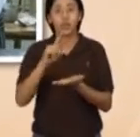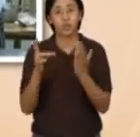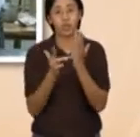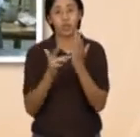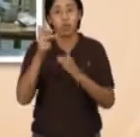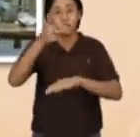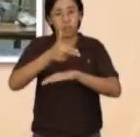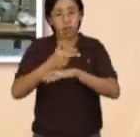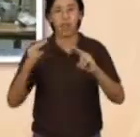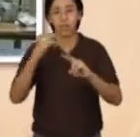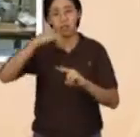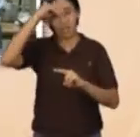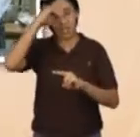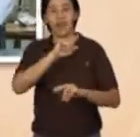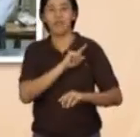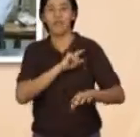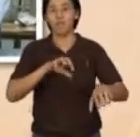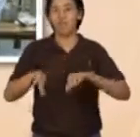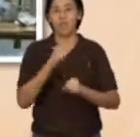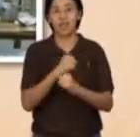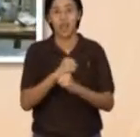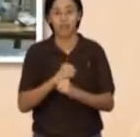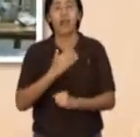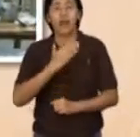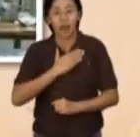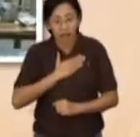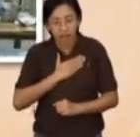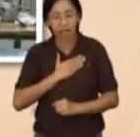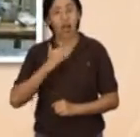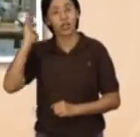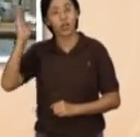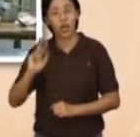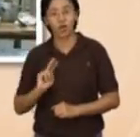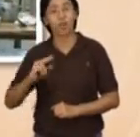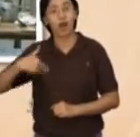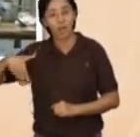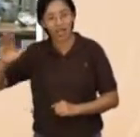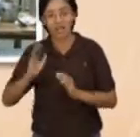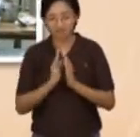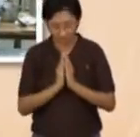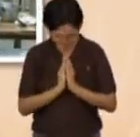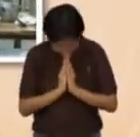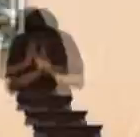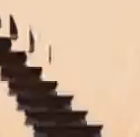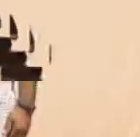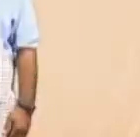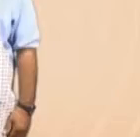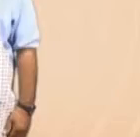างการศึกษากระทรวงศึกษาธิการค่ะวันนี้ดิฉันชมพนุตันทเศรษฐีและก็อาจารย์บุญเชิดลาไปก่อนนะคะสวัสดีค่ะ